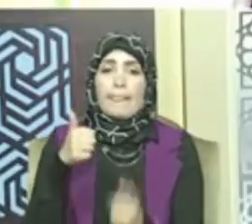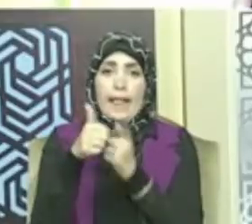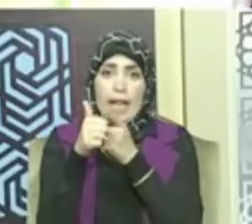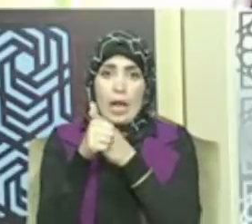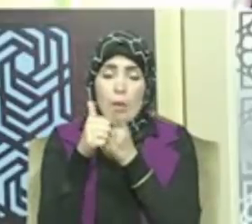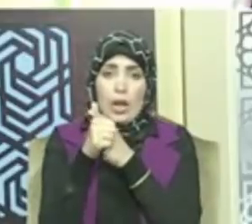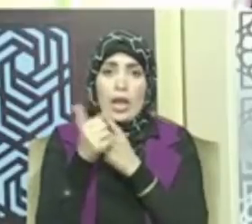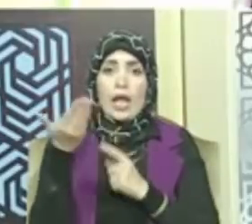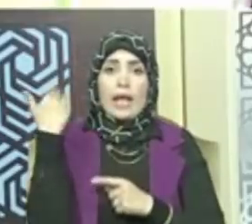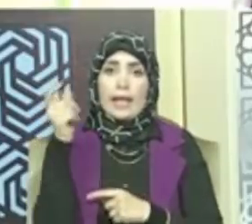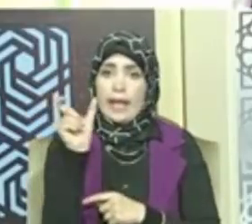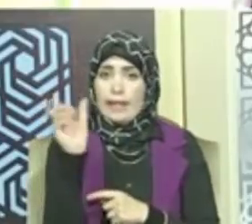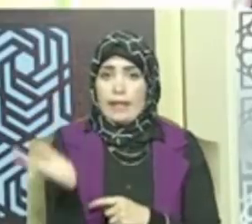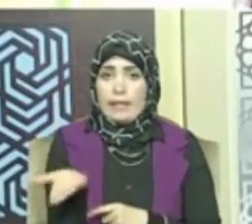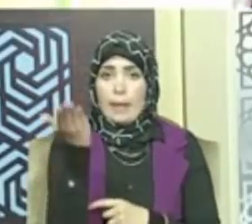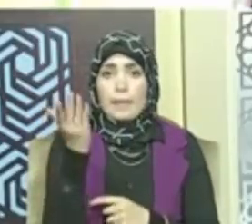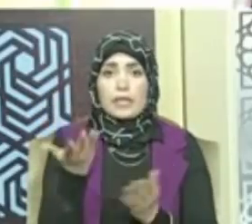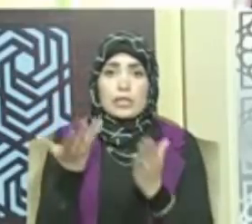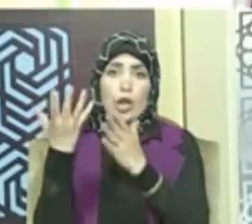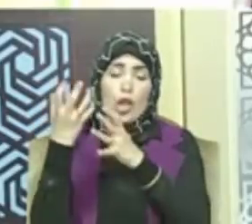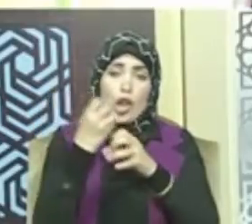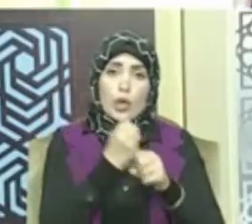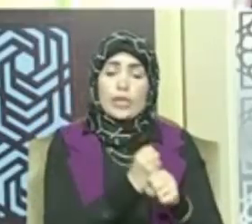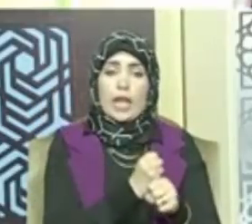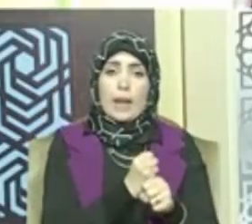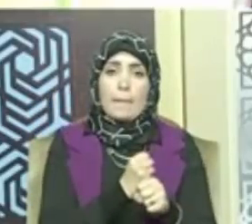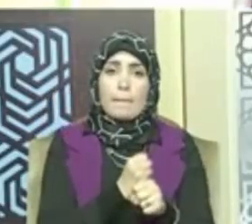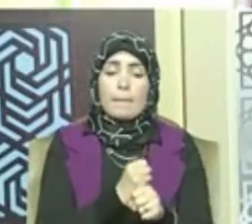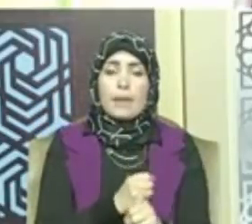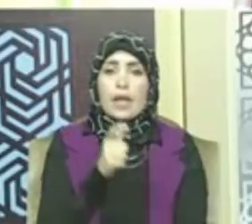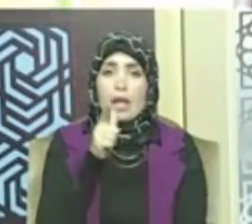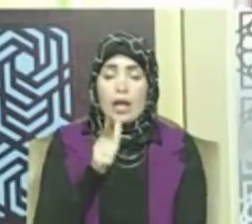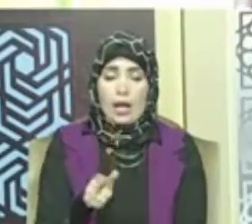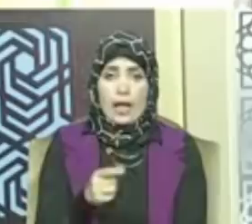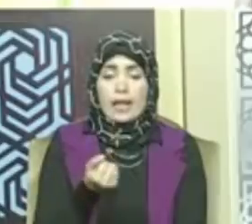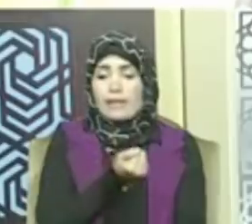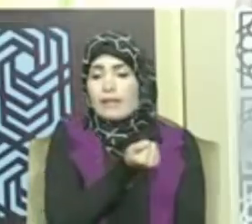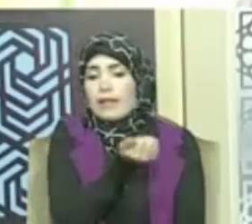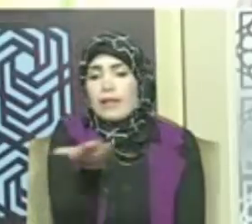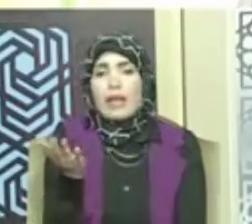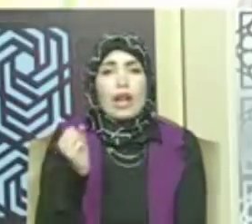كان النبي صلى الله عليه وسلم أجود الناس